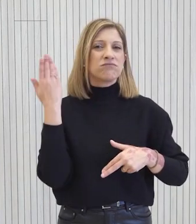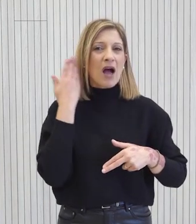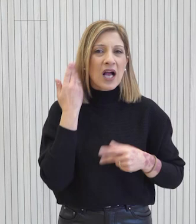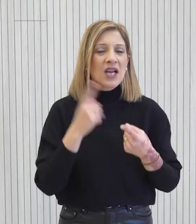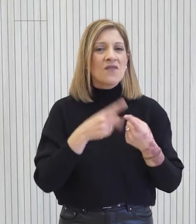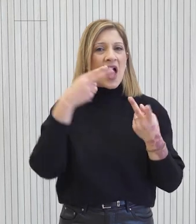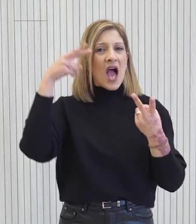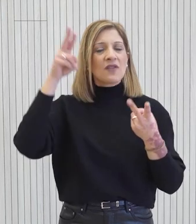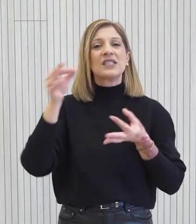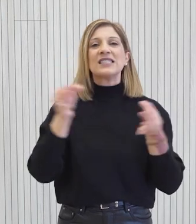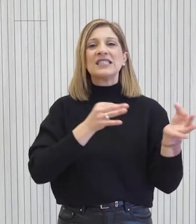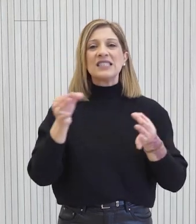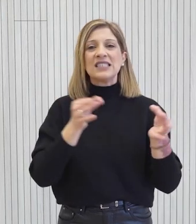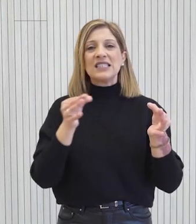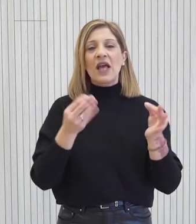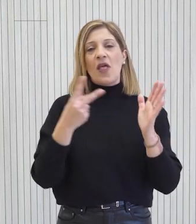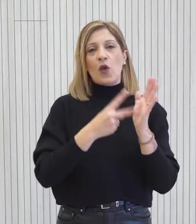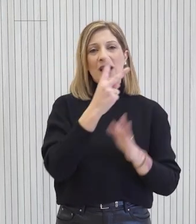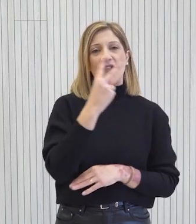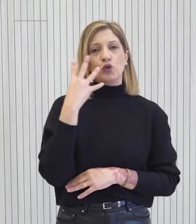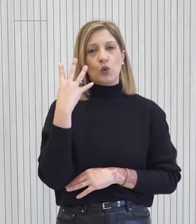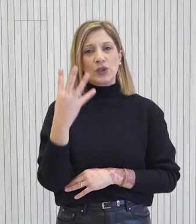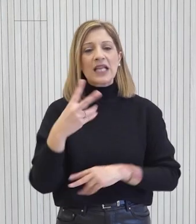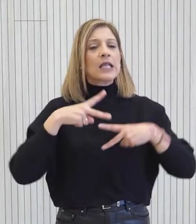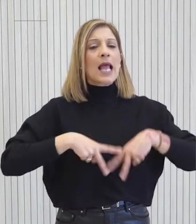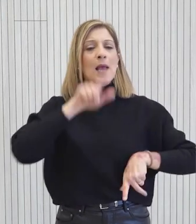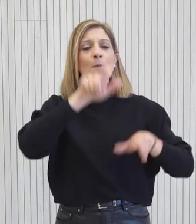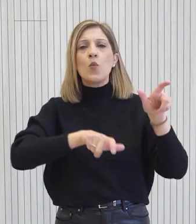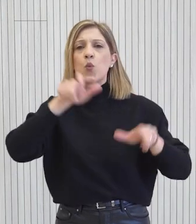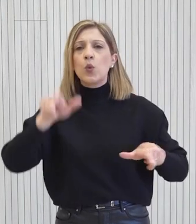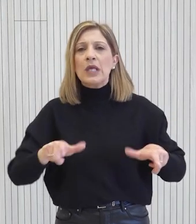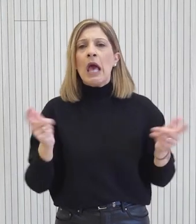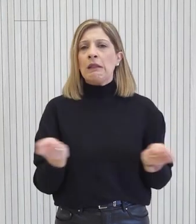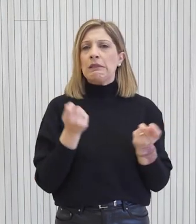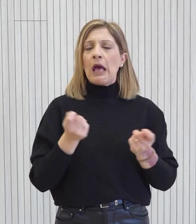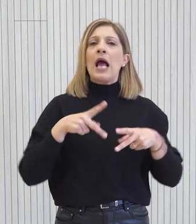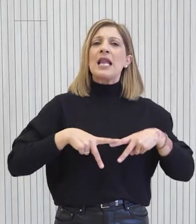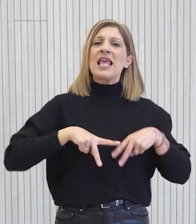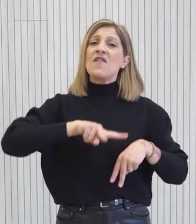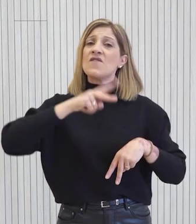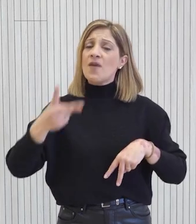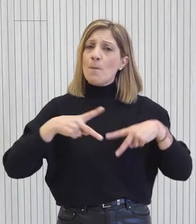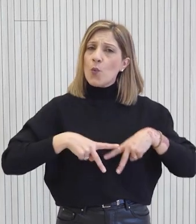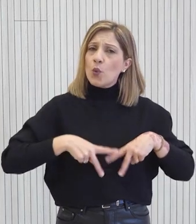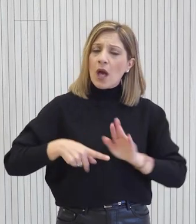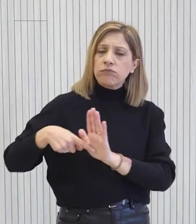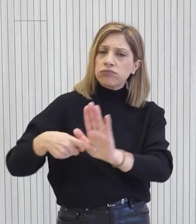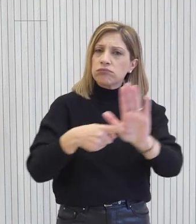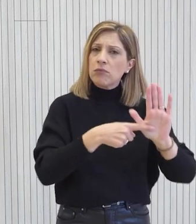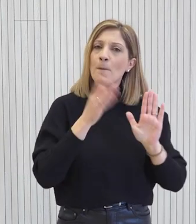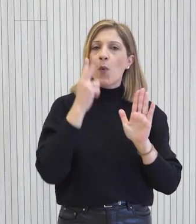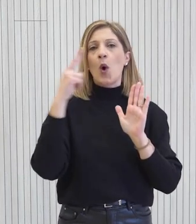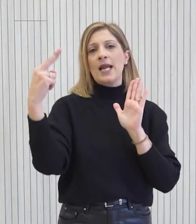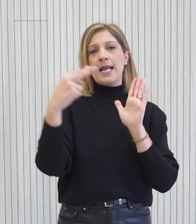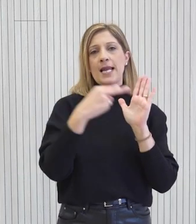καθώς και για τα σχέδια δράσης για το έτος 2024 των Υπουργείων και των Υφυπουργείων, όπως έχουν παρουσιαστεί στο πλαίσιο του προπολογισμού.